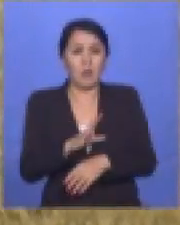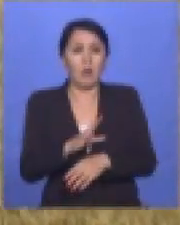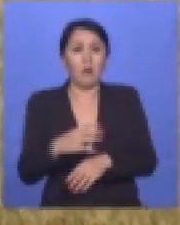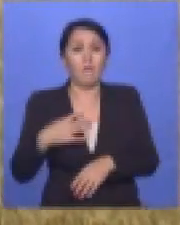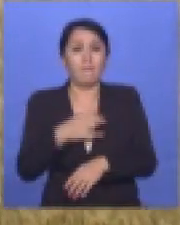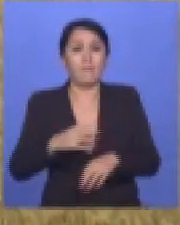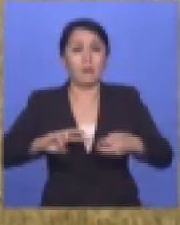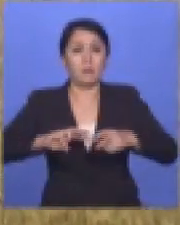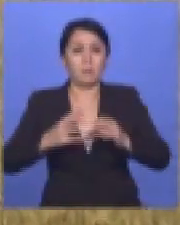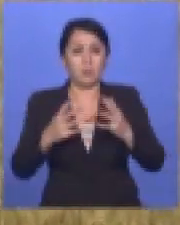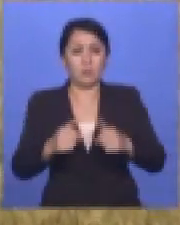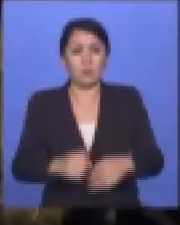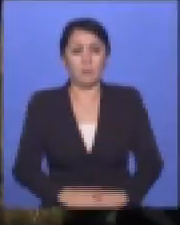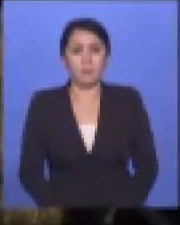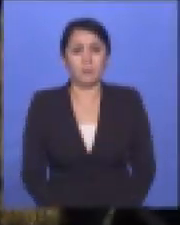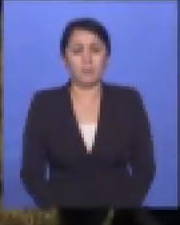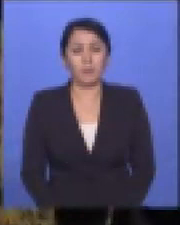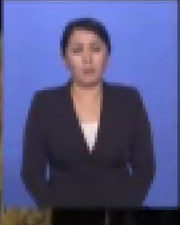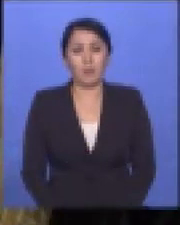маңызды мәселелер шешілуде.